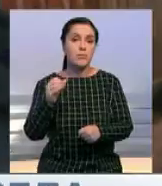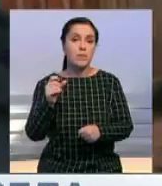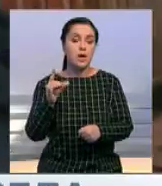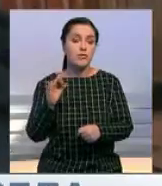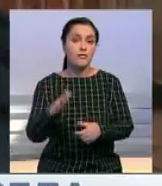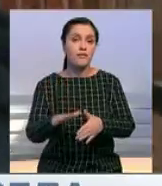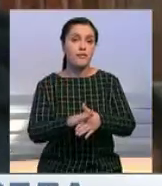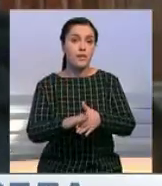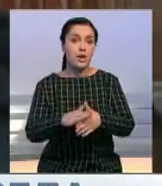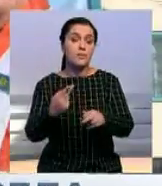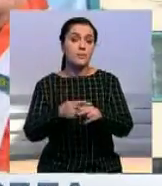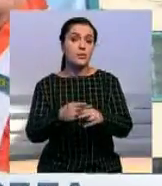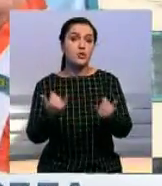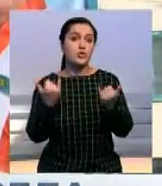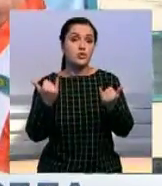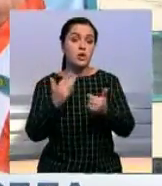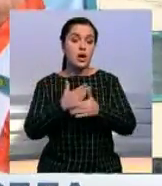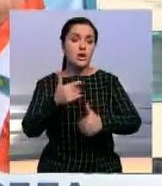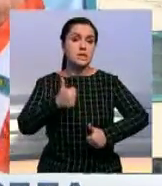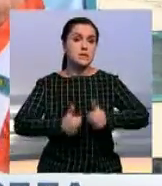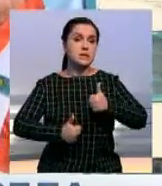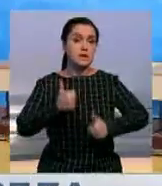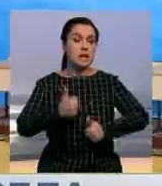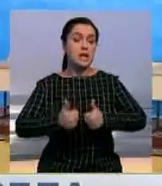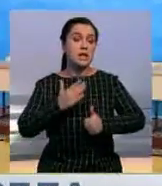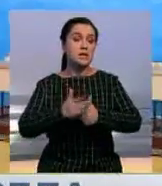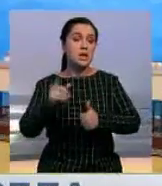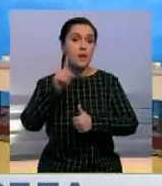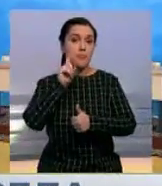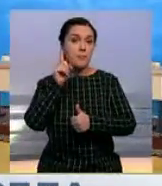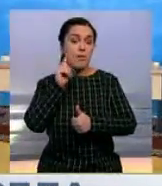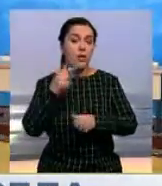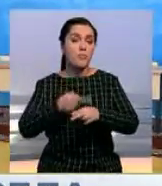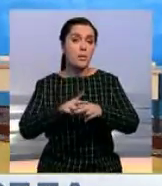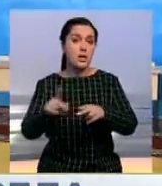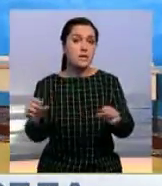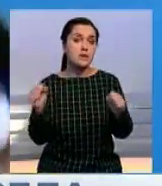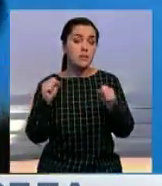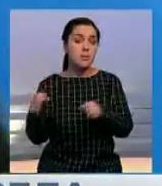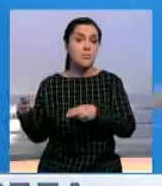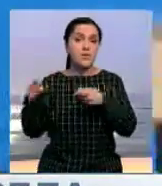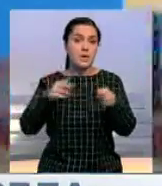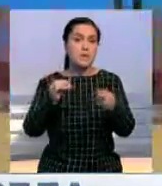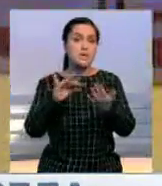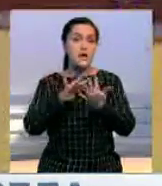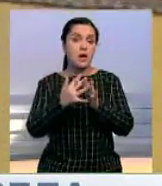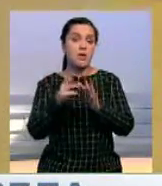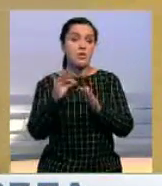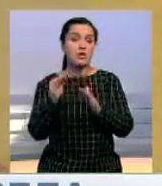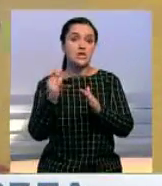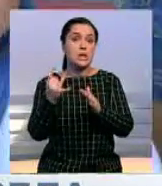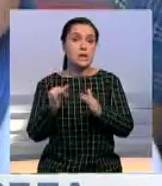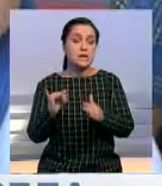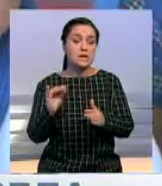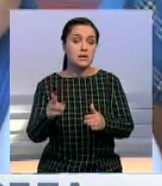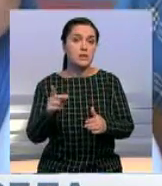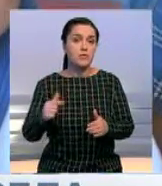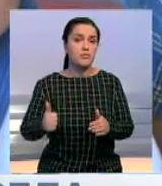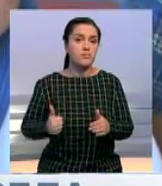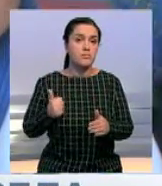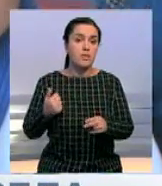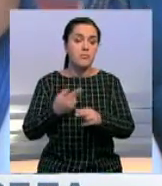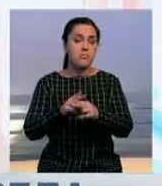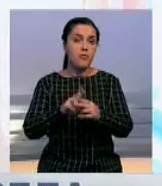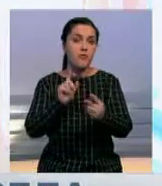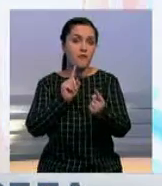честь события здесь устроили районные состязания. Молодой борец Айдос Тлеуханов приехал из поселка Кокжаях. Гордится, что встретился со